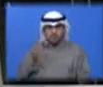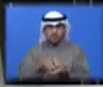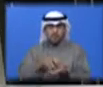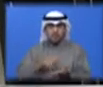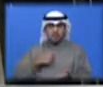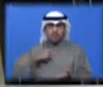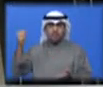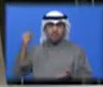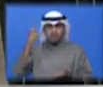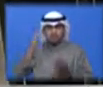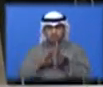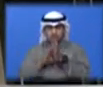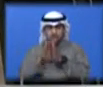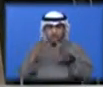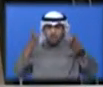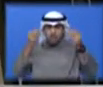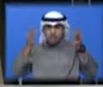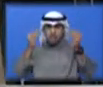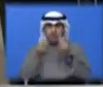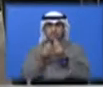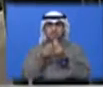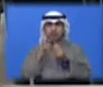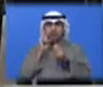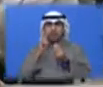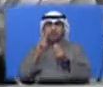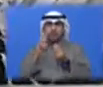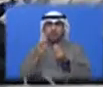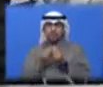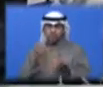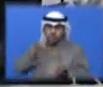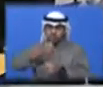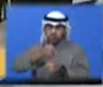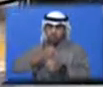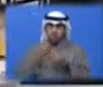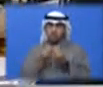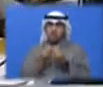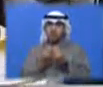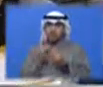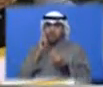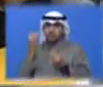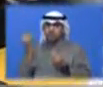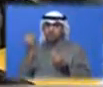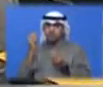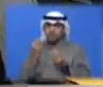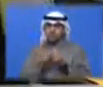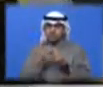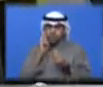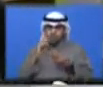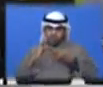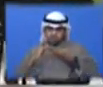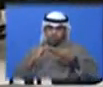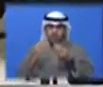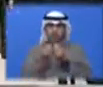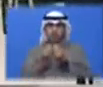لتطوير التعليم يطلع بدور هام ومحوري في هذا المجال من خلال تهيئة المناخ المناسب لتطوير العملية